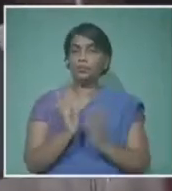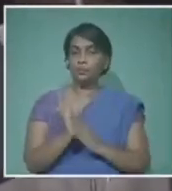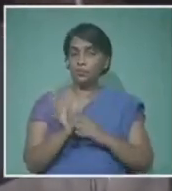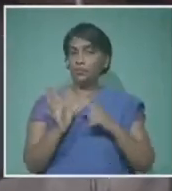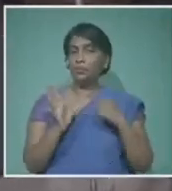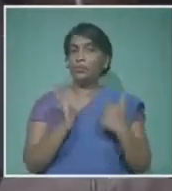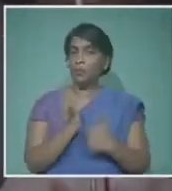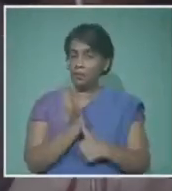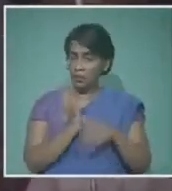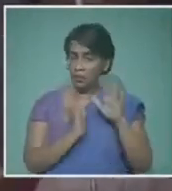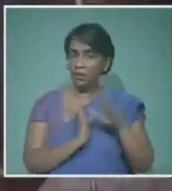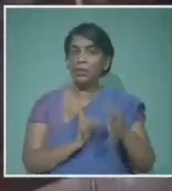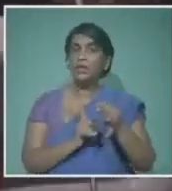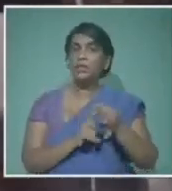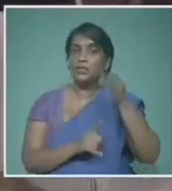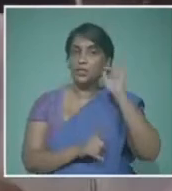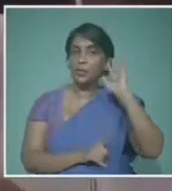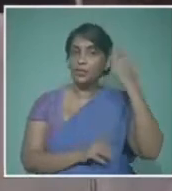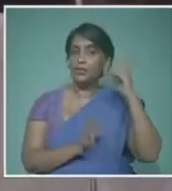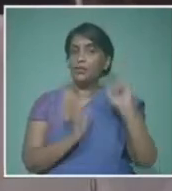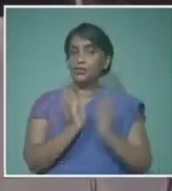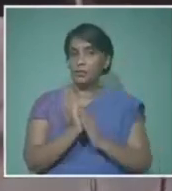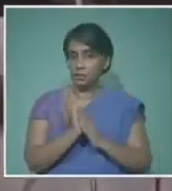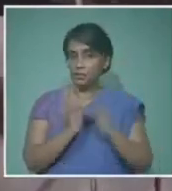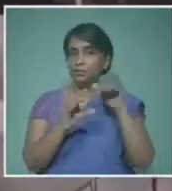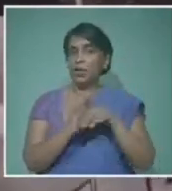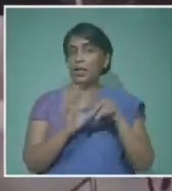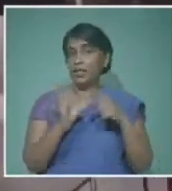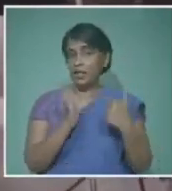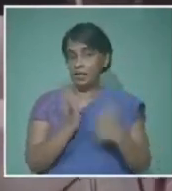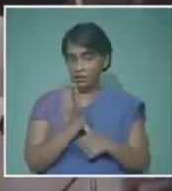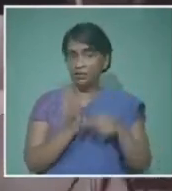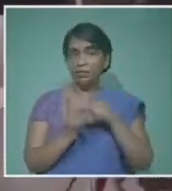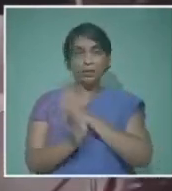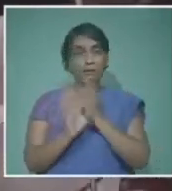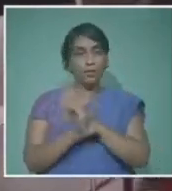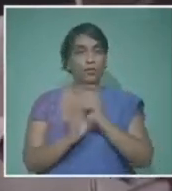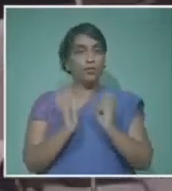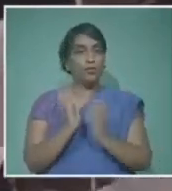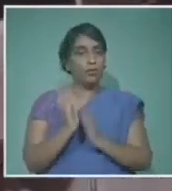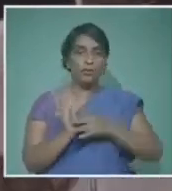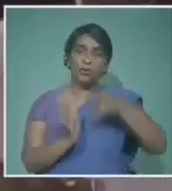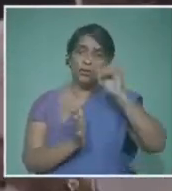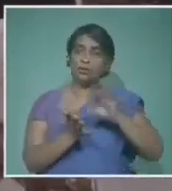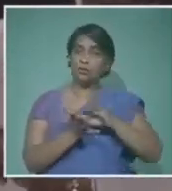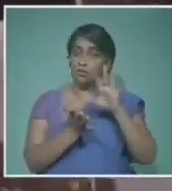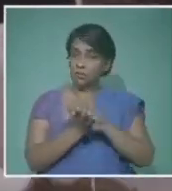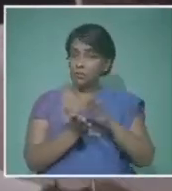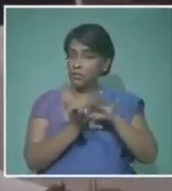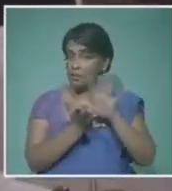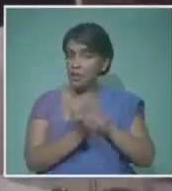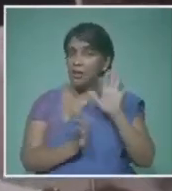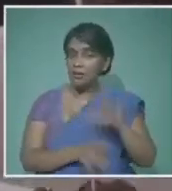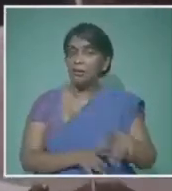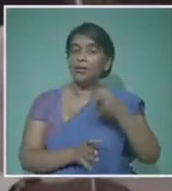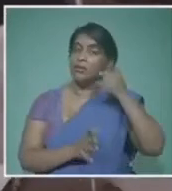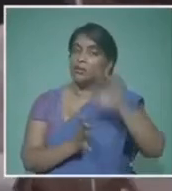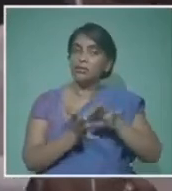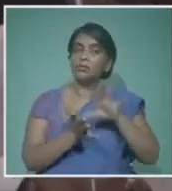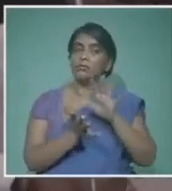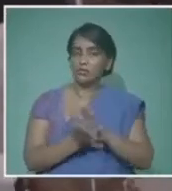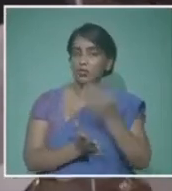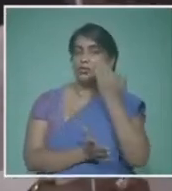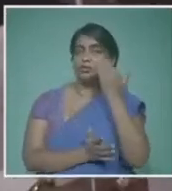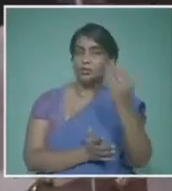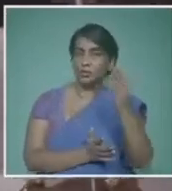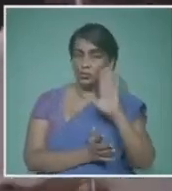සහ ජනාධිපති විශේෂ පරීක්ෂණ කොමිෂන් සභාව පනත මගින් ඉහත කොමිෂන් සභාවල නිර්දේශ පවතී නම් එම නිර්දේශ සලකා බැලීමටත්